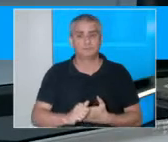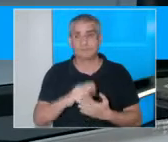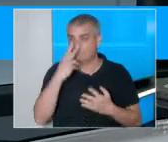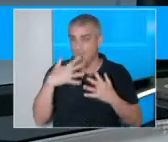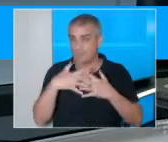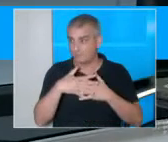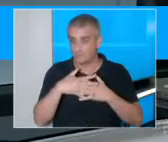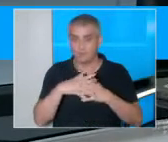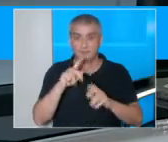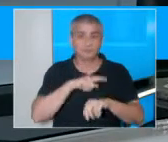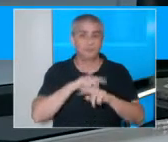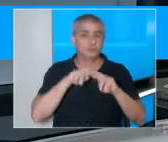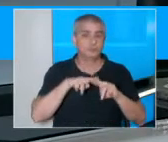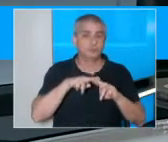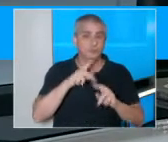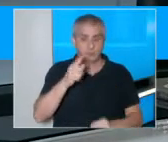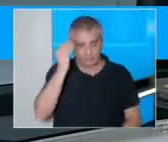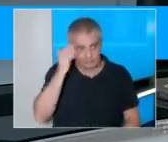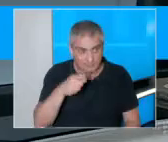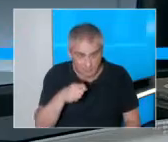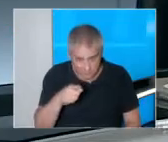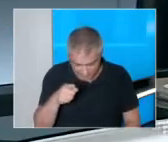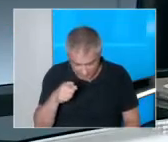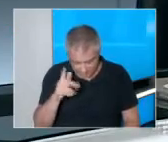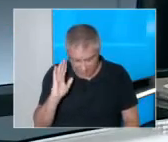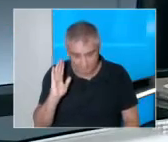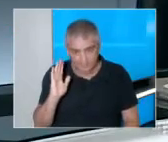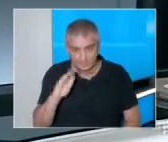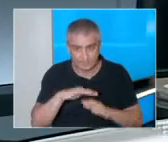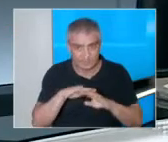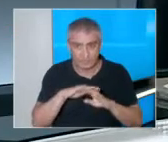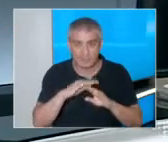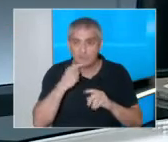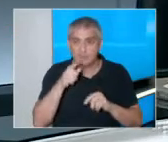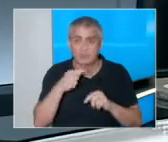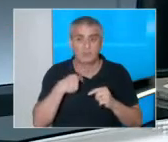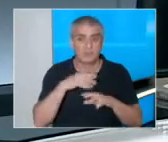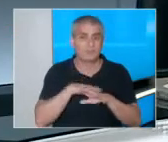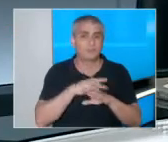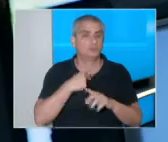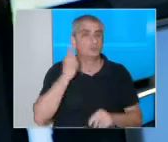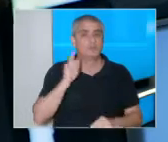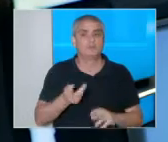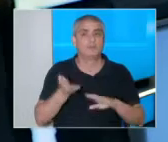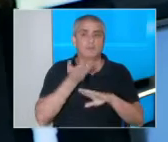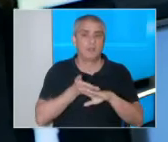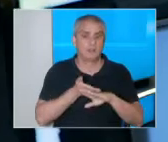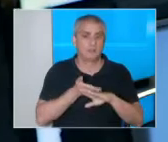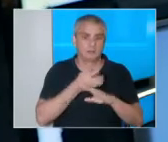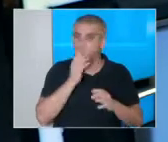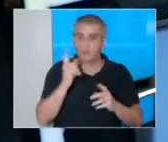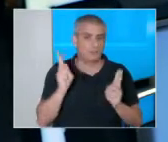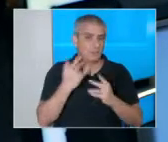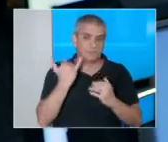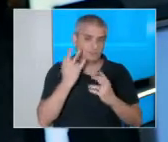כזאת, אבל אני רוצה בזמן שנותר לנו, אתה יודע מה, הזכרת את זה בקריצה. סליחה שאני מפיל את זה עליך, אבל אני מרגיש שאנחנו חייבים להעלות את זה כאן, מה שלא תמיד